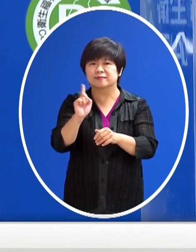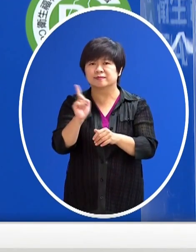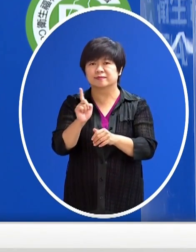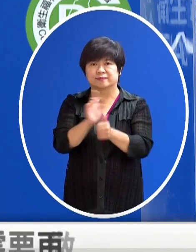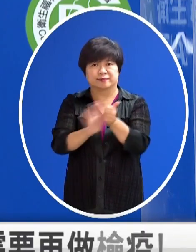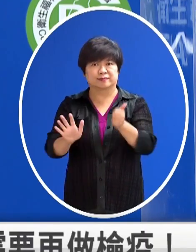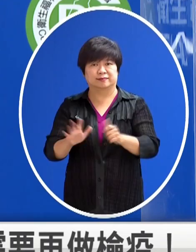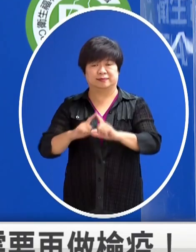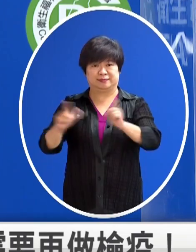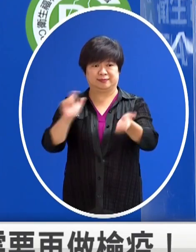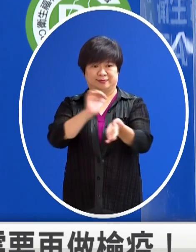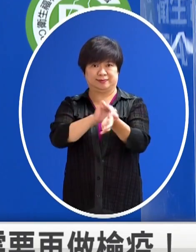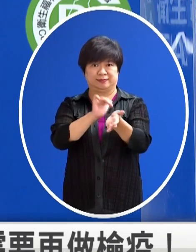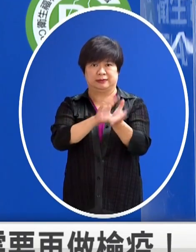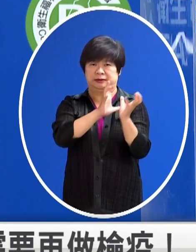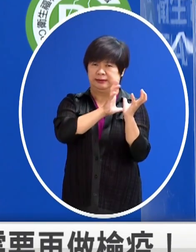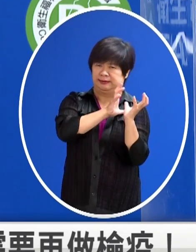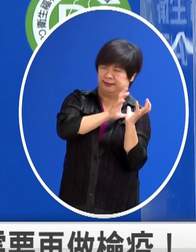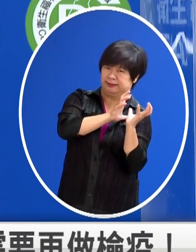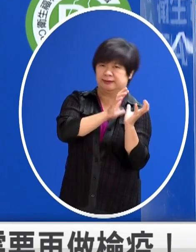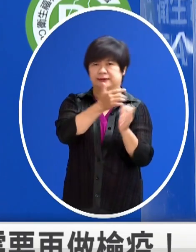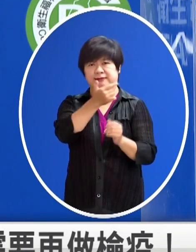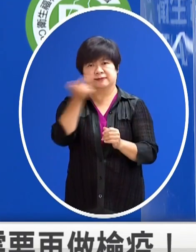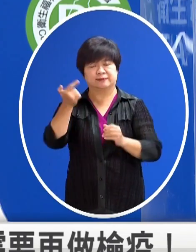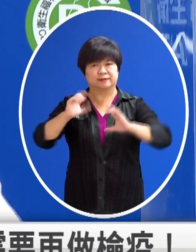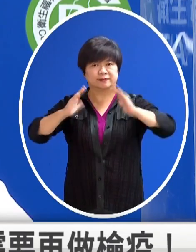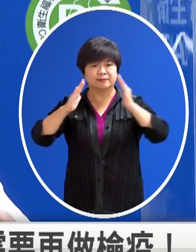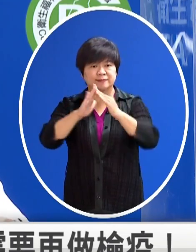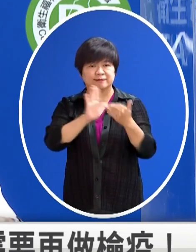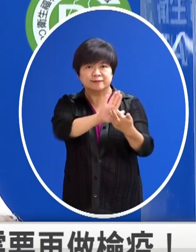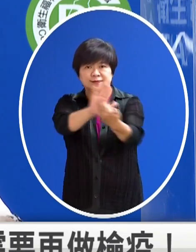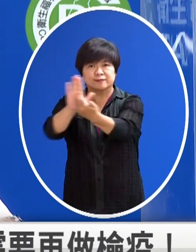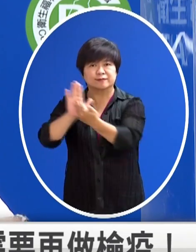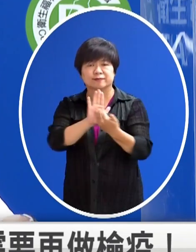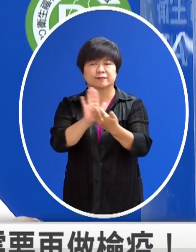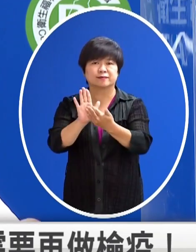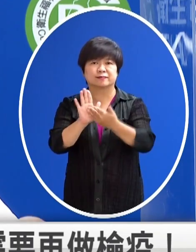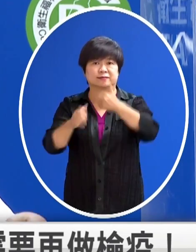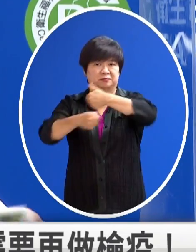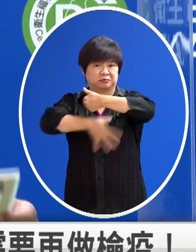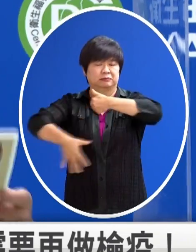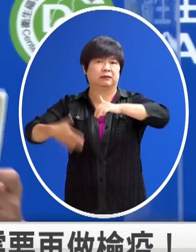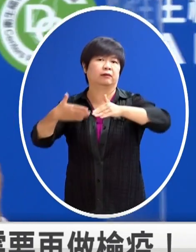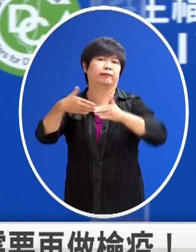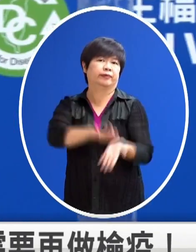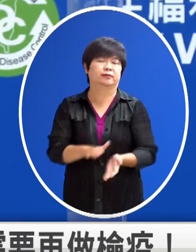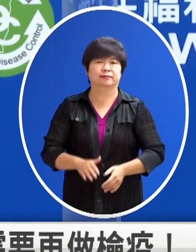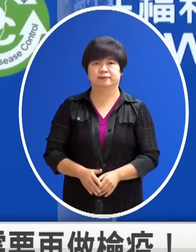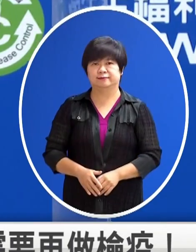大的一个医疗量能的负荷，让整个国家的防疫变崩溃。